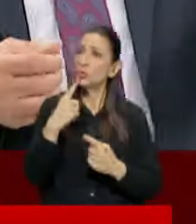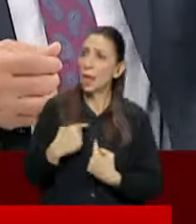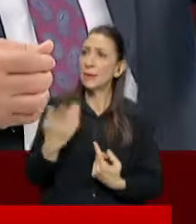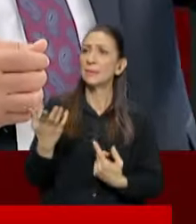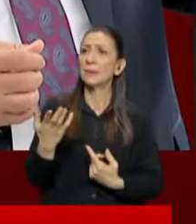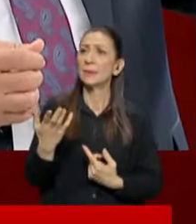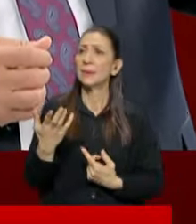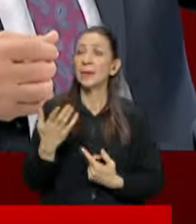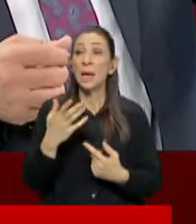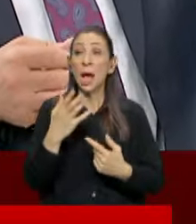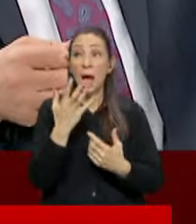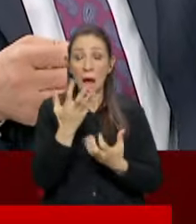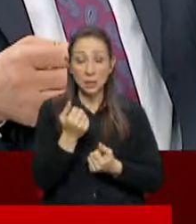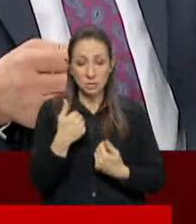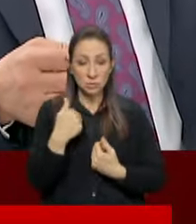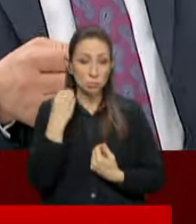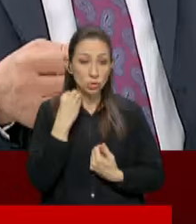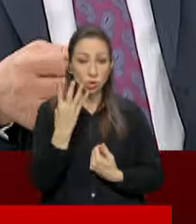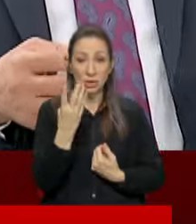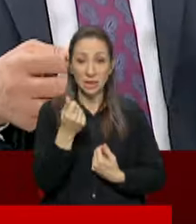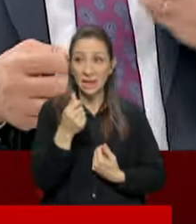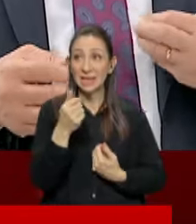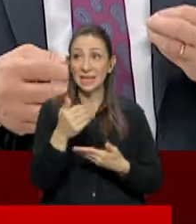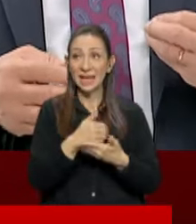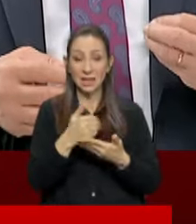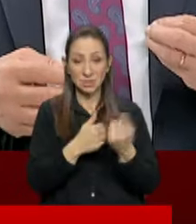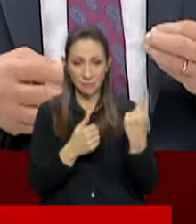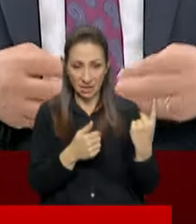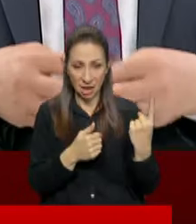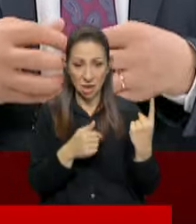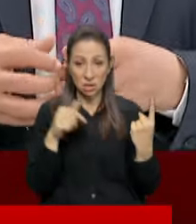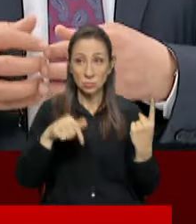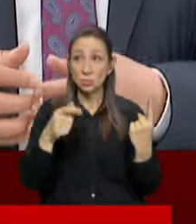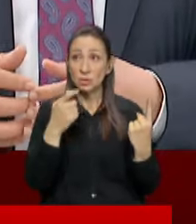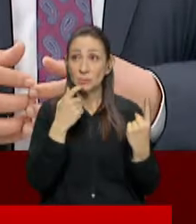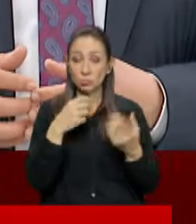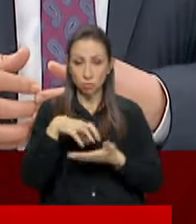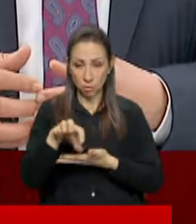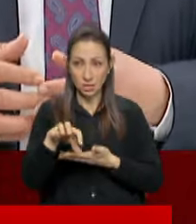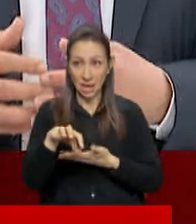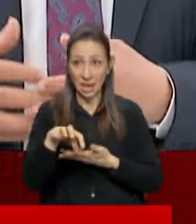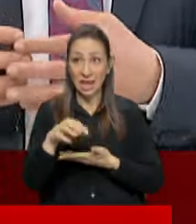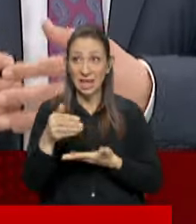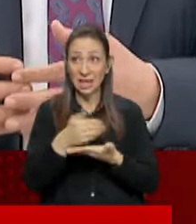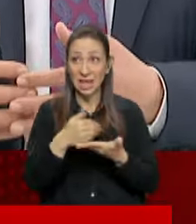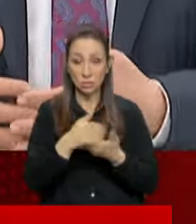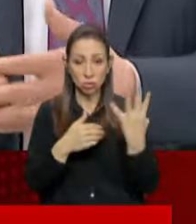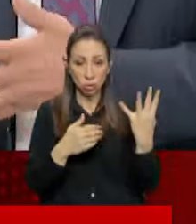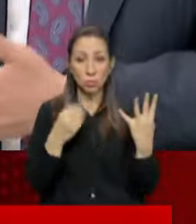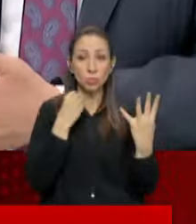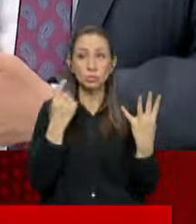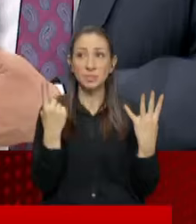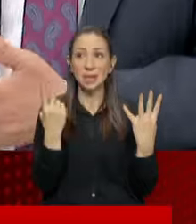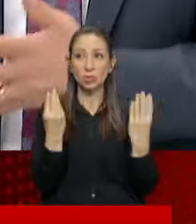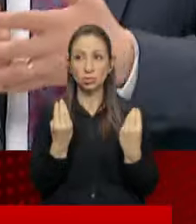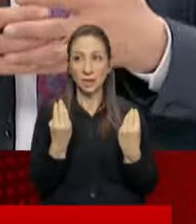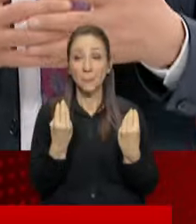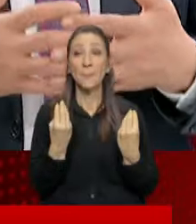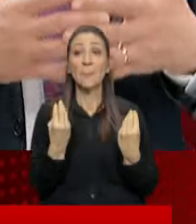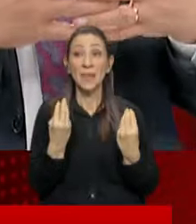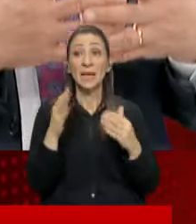Şimdi biz mesela aldığımızda bizim borcumuz 4 liraydı, gelirimiz 1 liraydı. Evet. Şimdi bu seneki bütçemizde gelirimiz 4 lira, borcumuz 1 lira olacak.